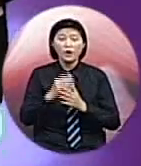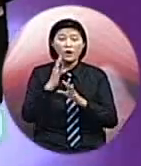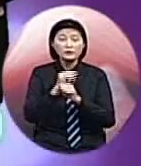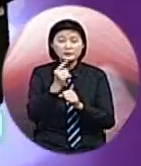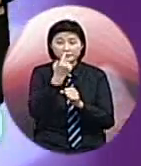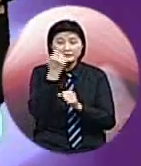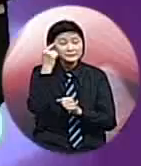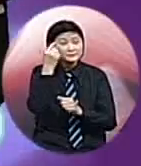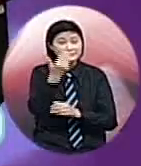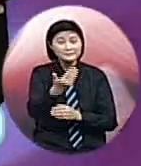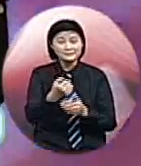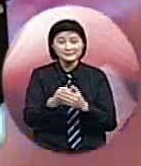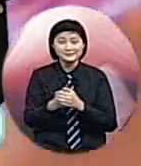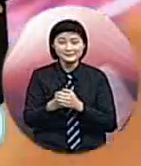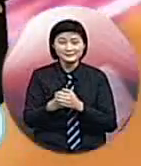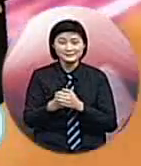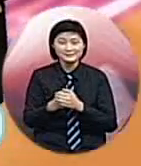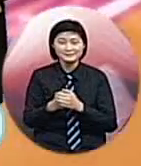또 배우셨대요?